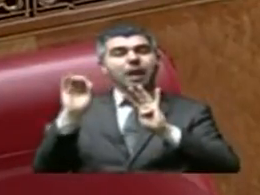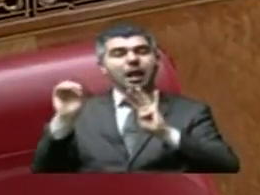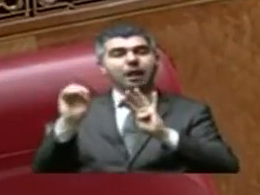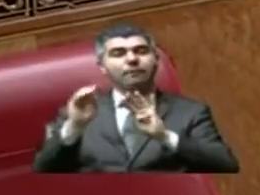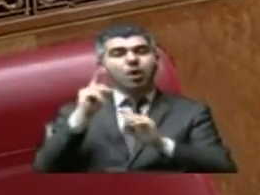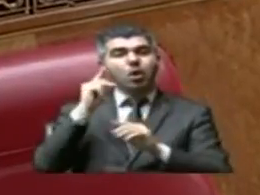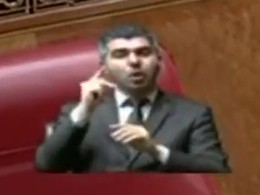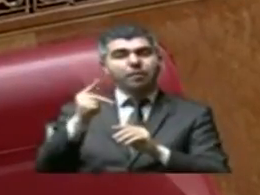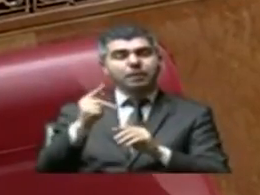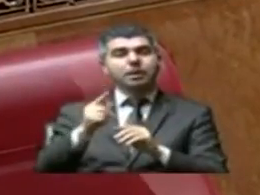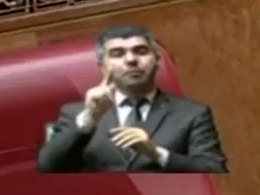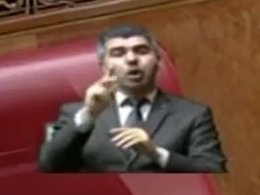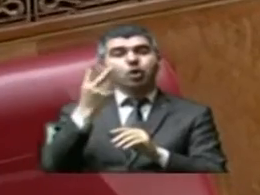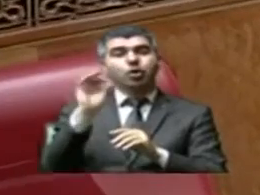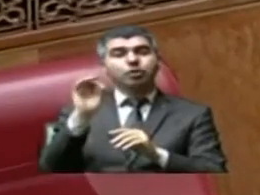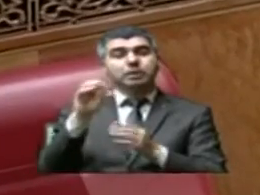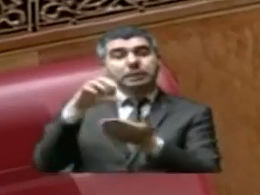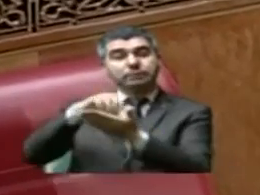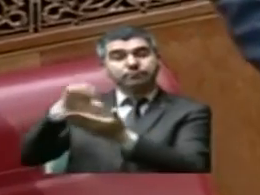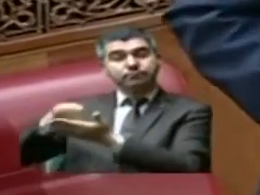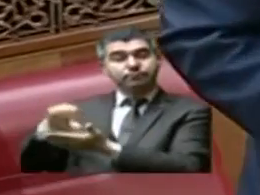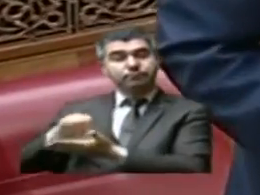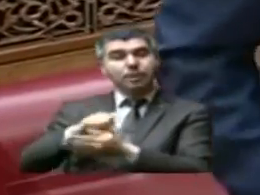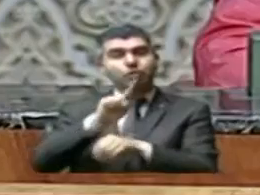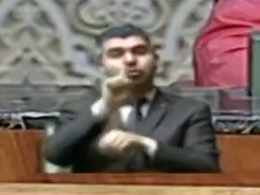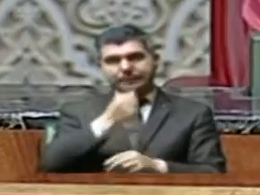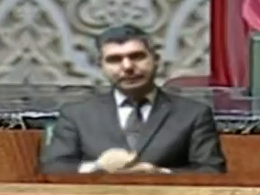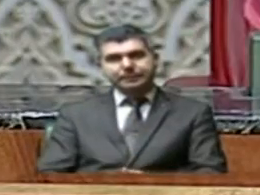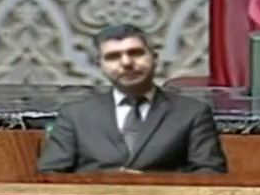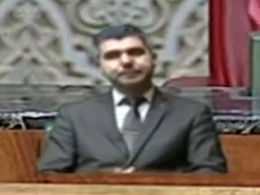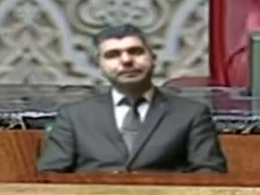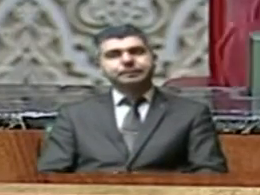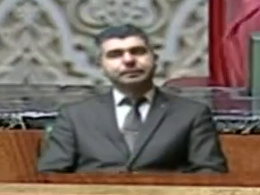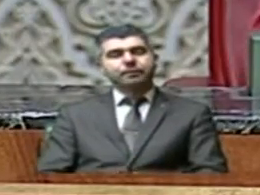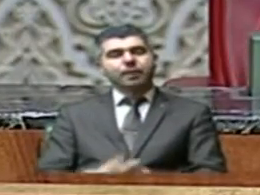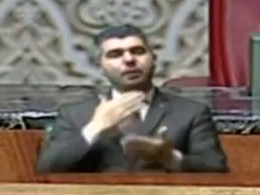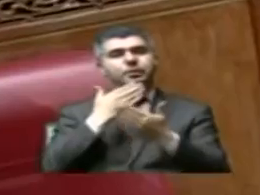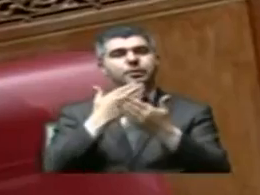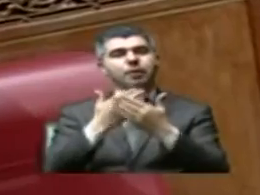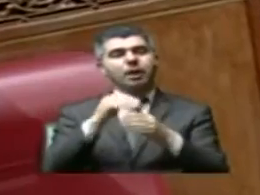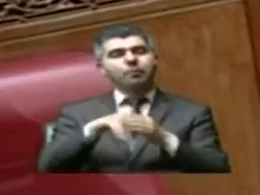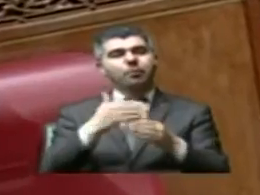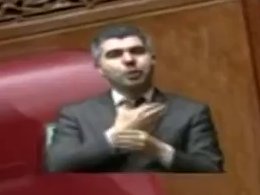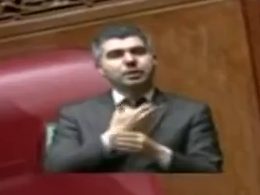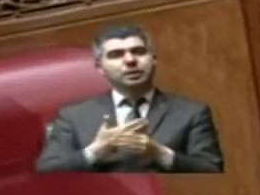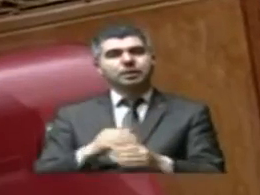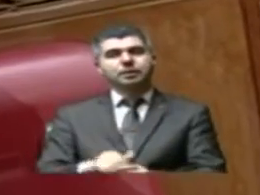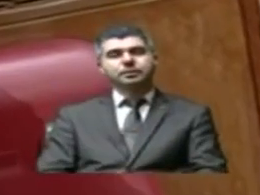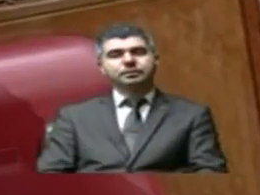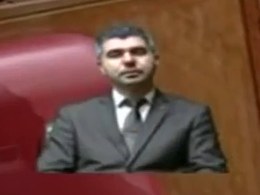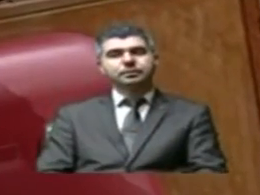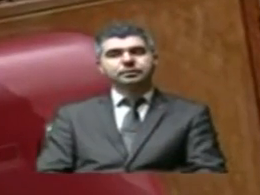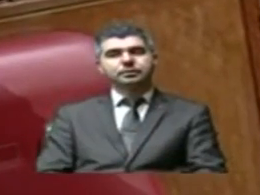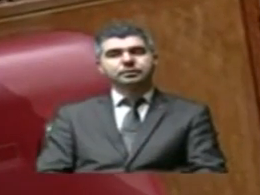فنيه بكلفه ديال 8 مليار ديال الدرهم. شكرا السيد الرئيس. شكرا السيد المستشار. على كل حال